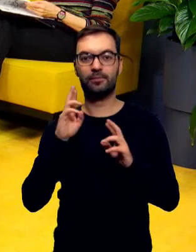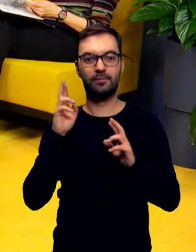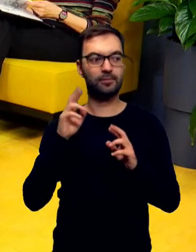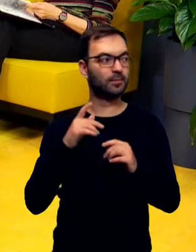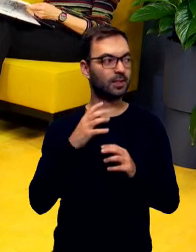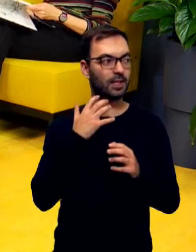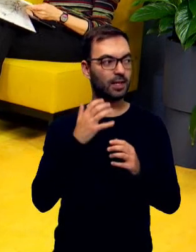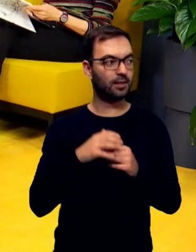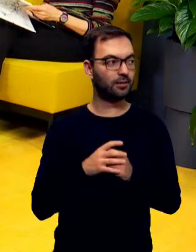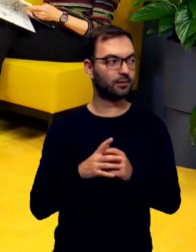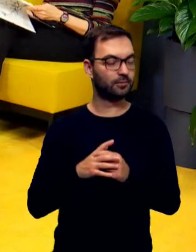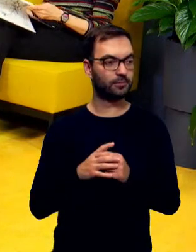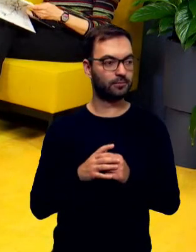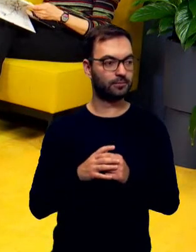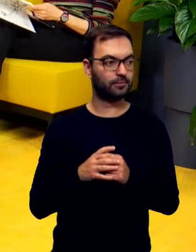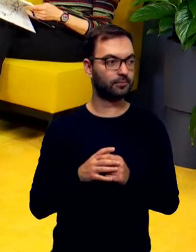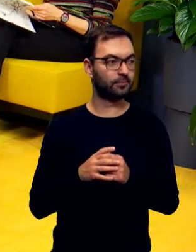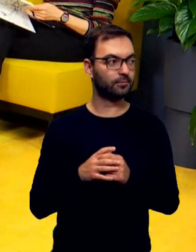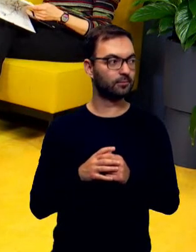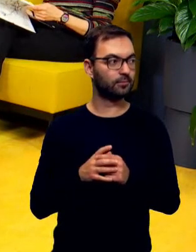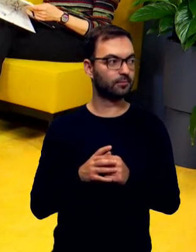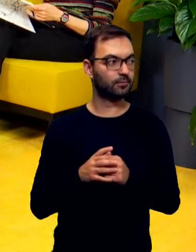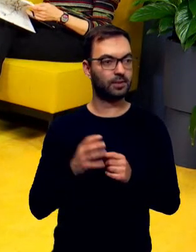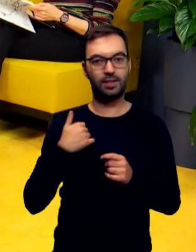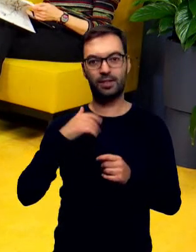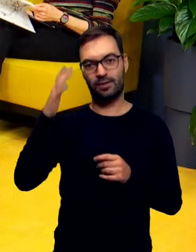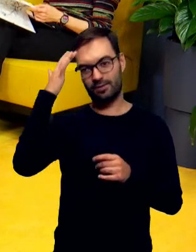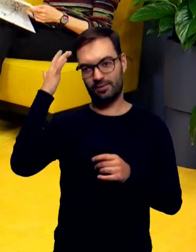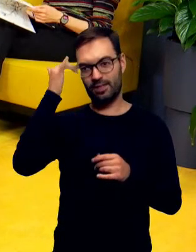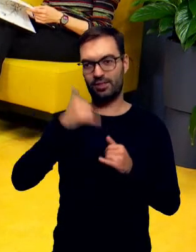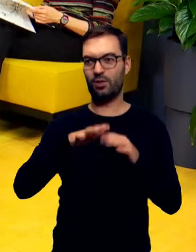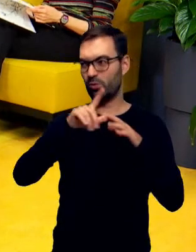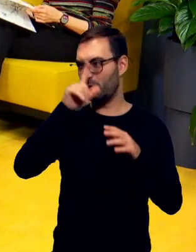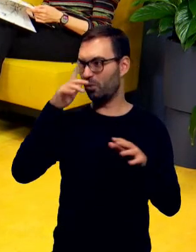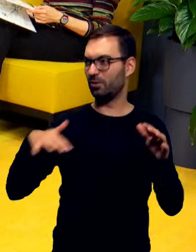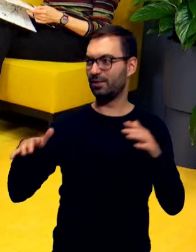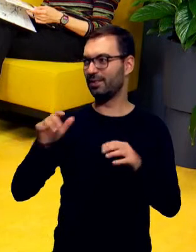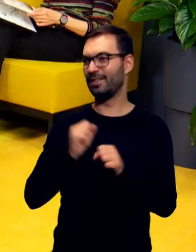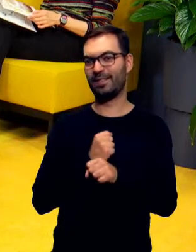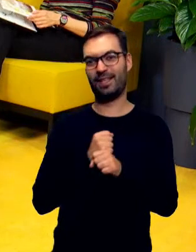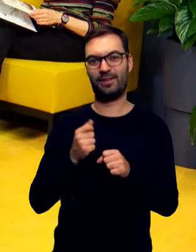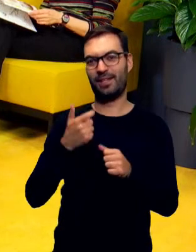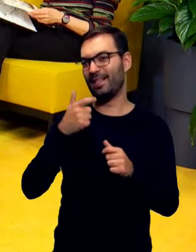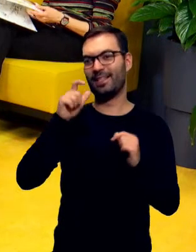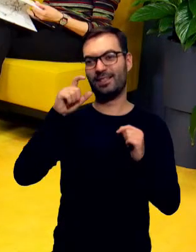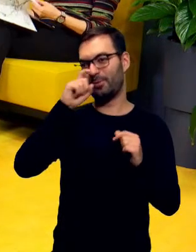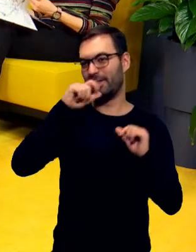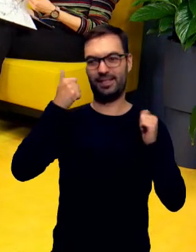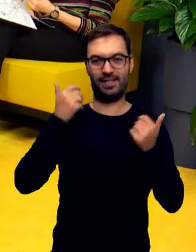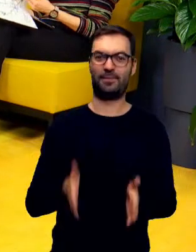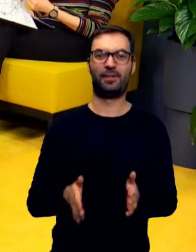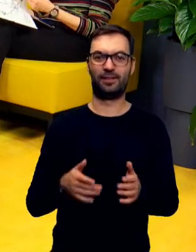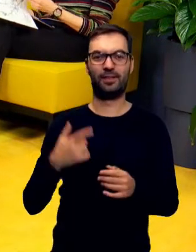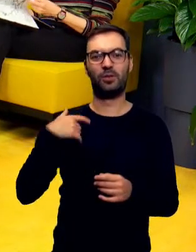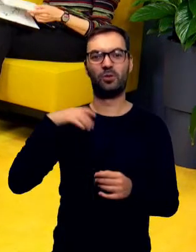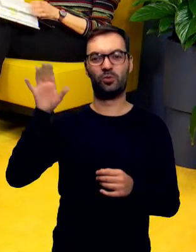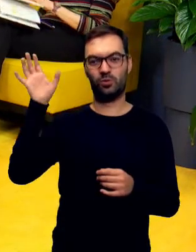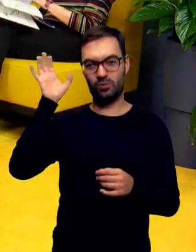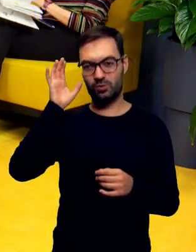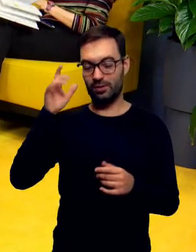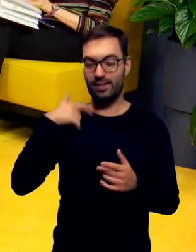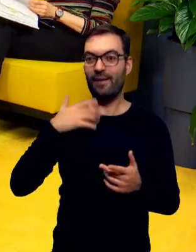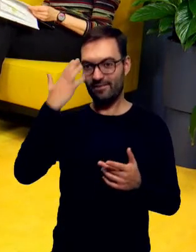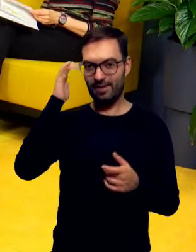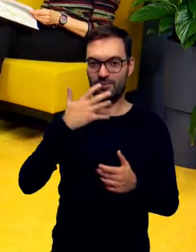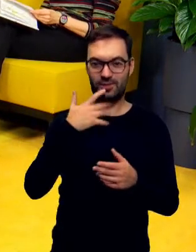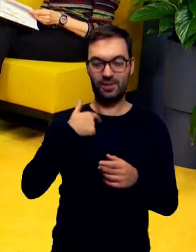ale wydawało mi się, że jak jest tak dużo osób, to nie może się nic złego stać. Mówi, słyszę